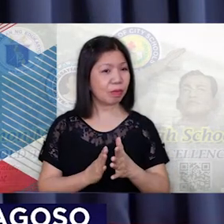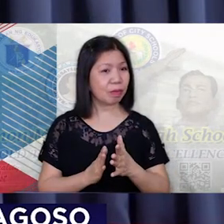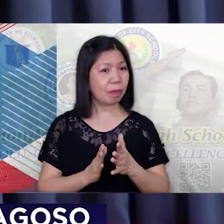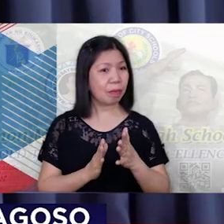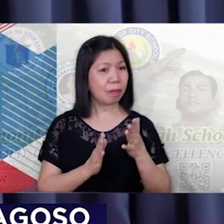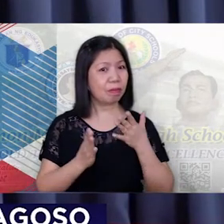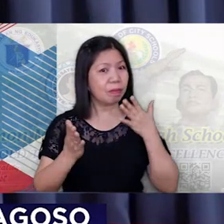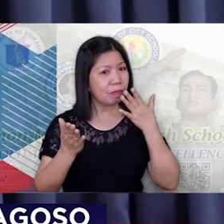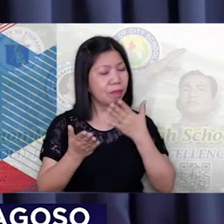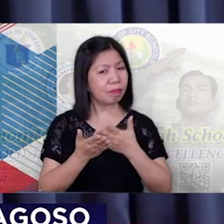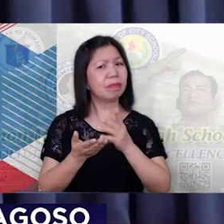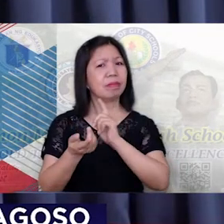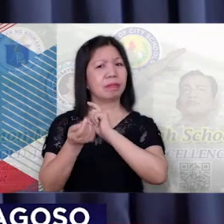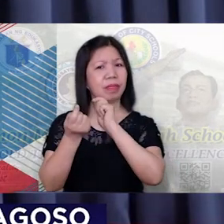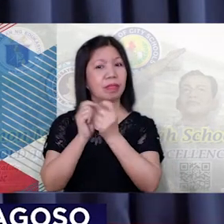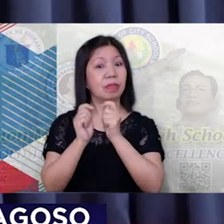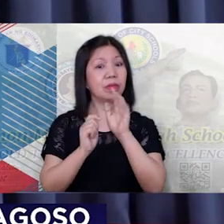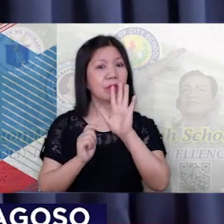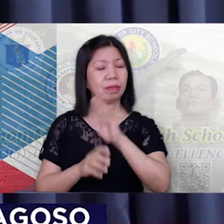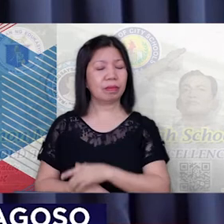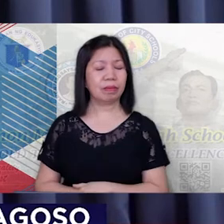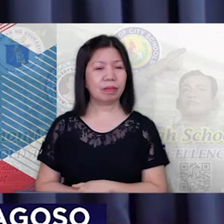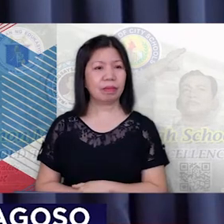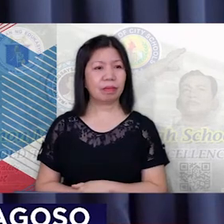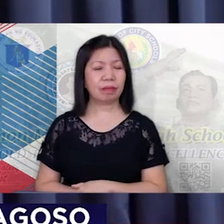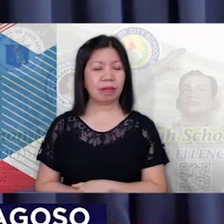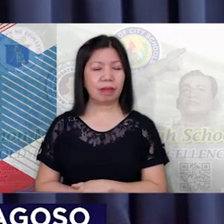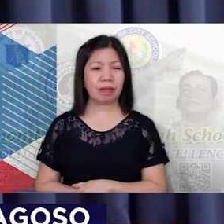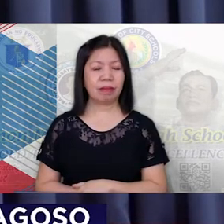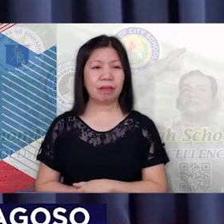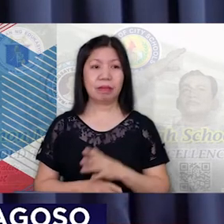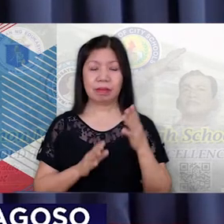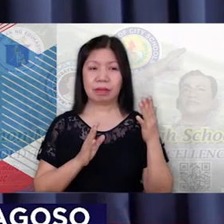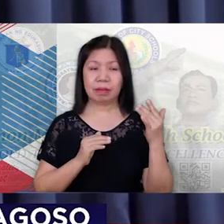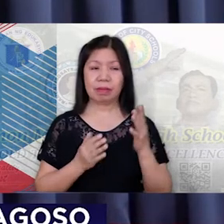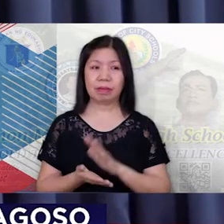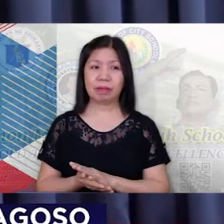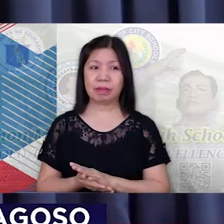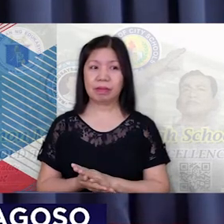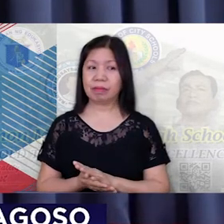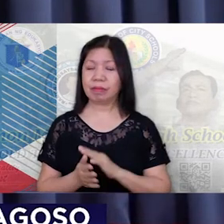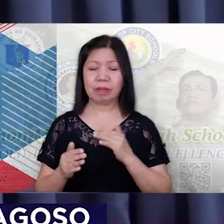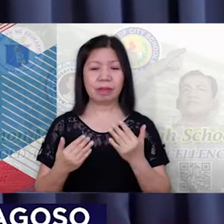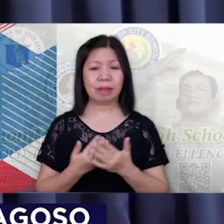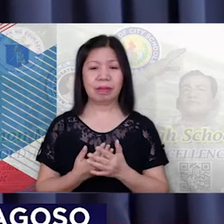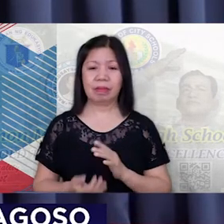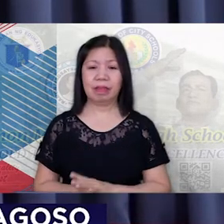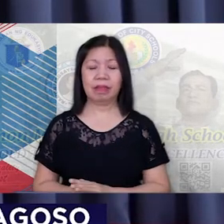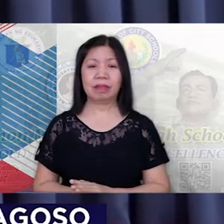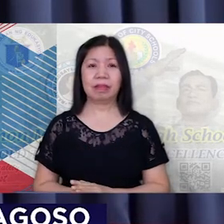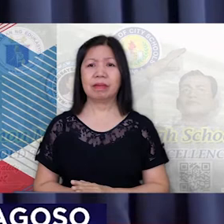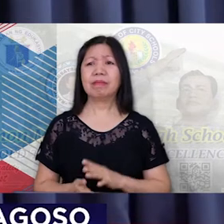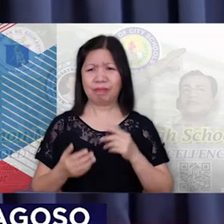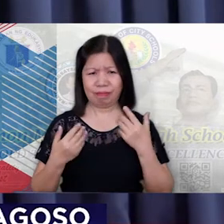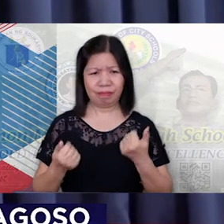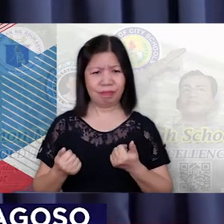darating ang malaking pagbabago sa inyong buhay. Dasal at hiling ko sa inyong lahat na